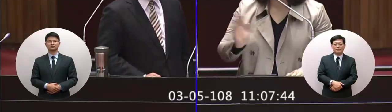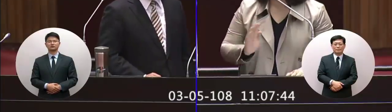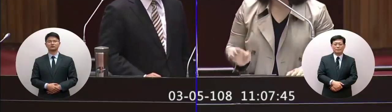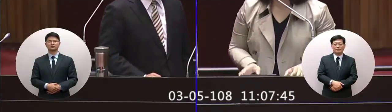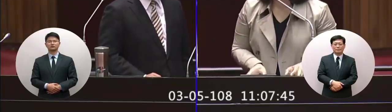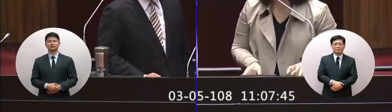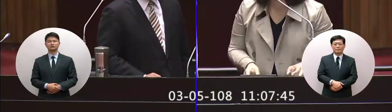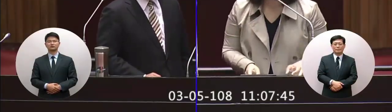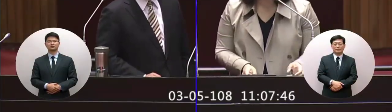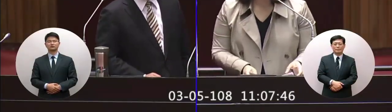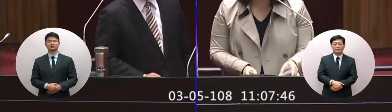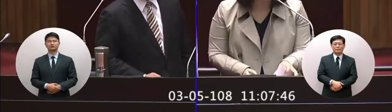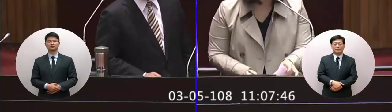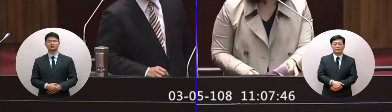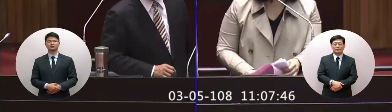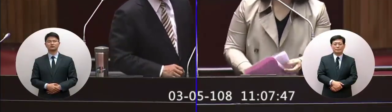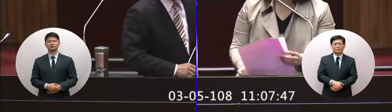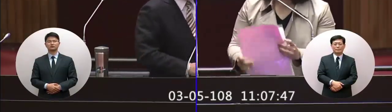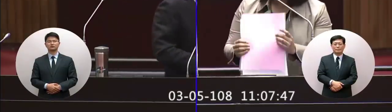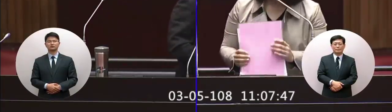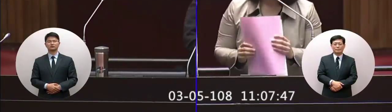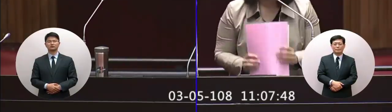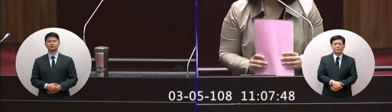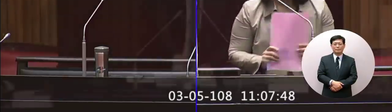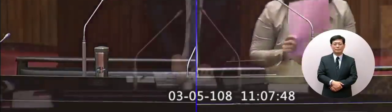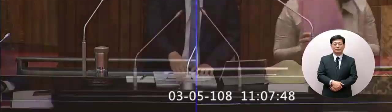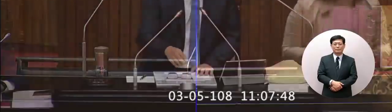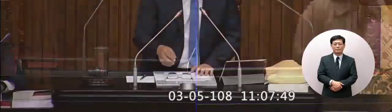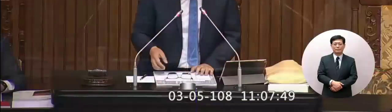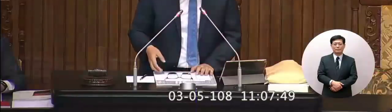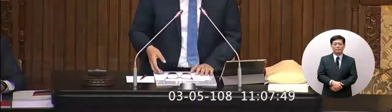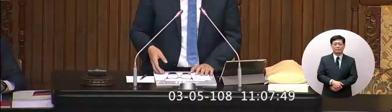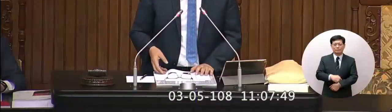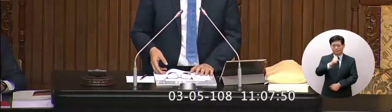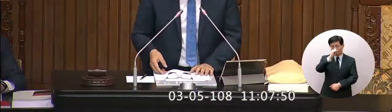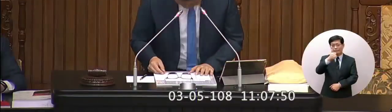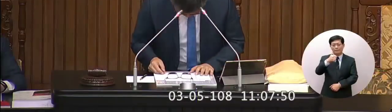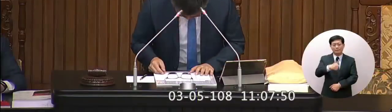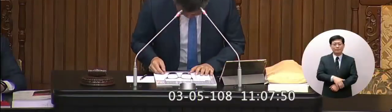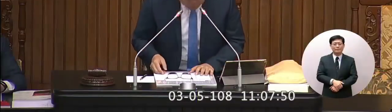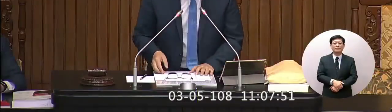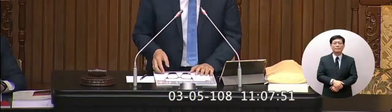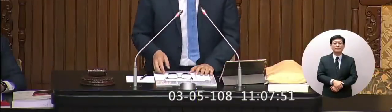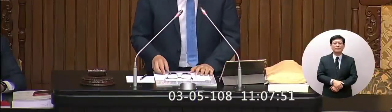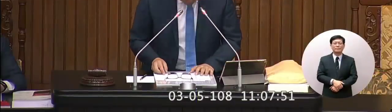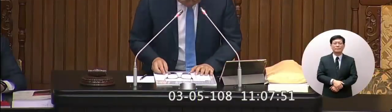好，谢谢。